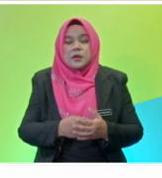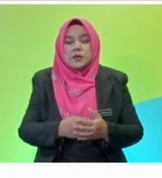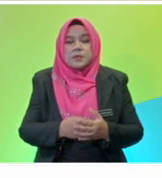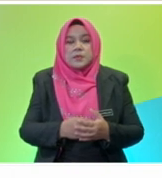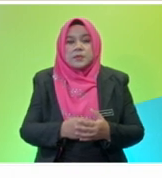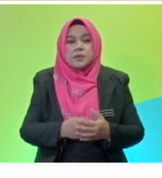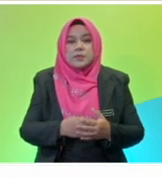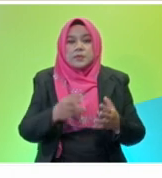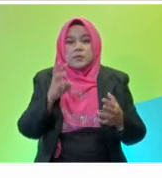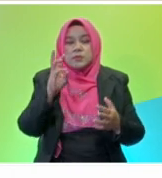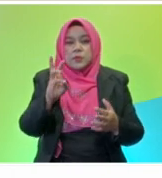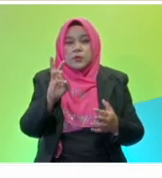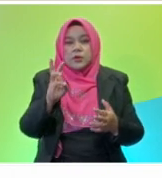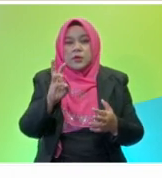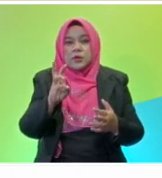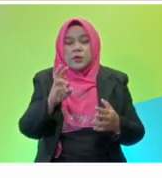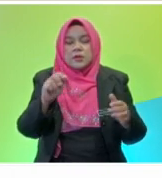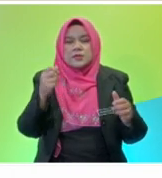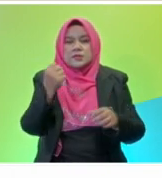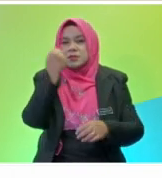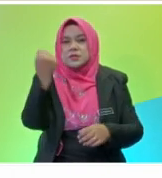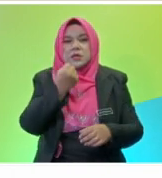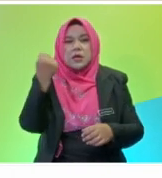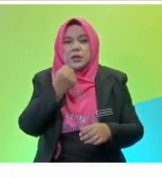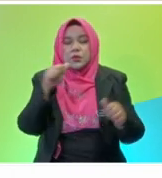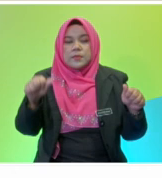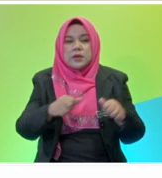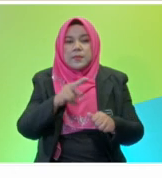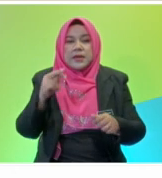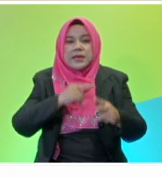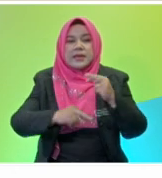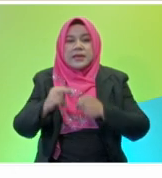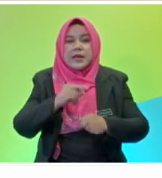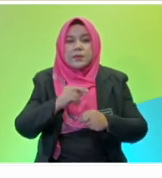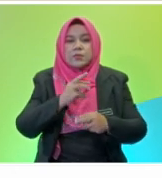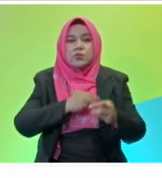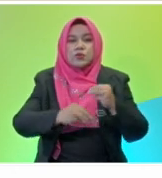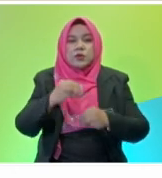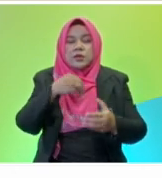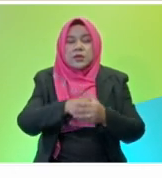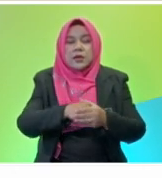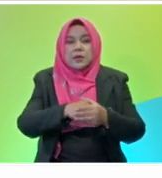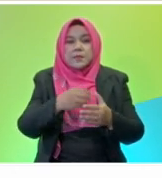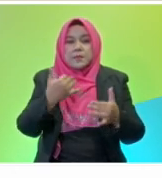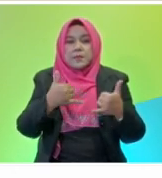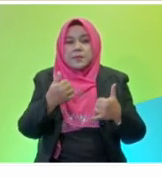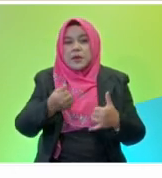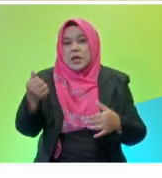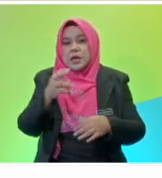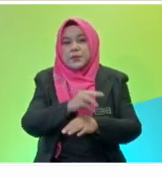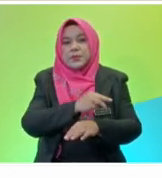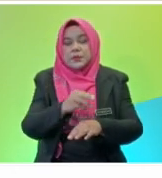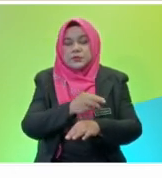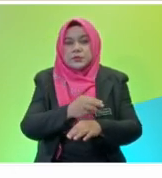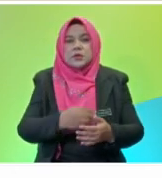nomor 6 sentiasa mengamalkan nilai murni dalam aktivitas musik Oke Di mana menerima dan mengamalkan